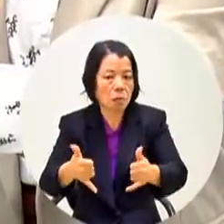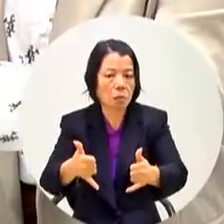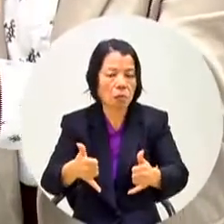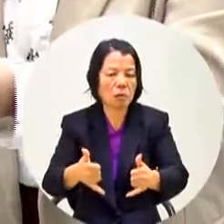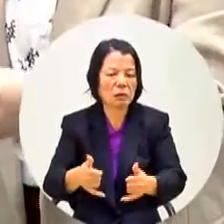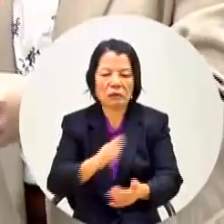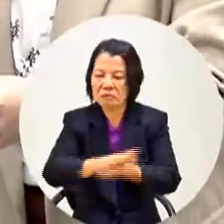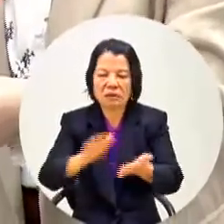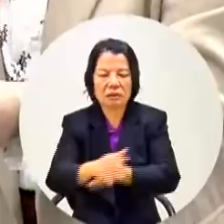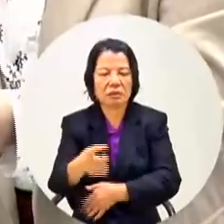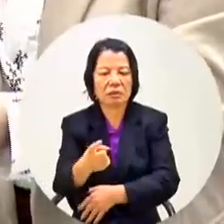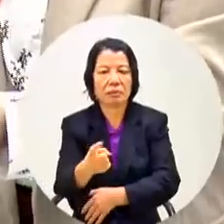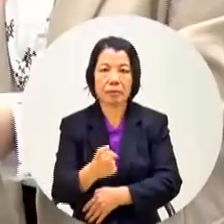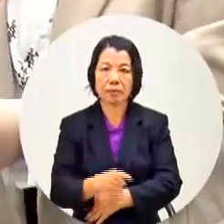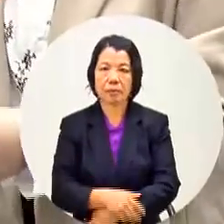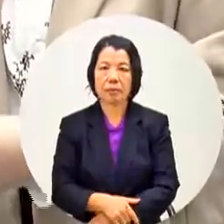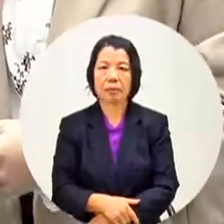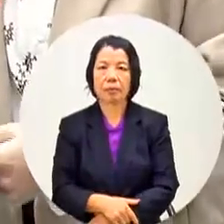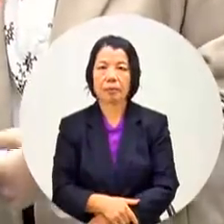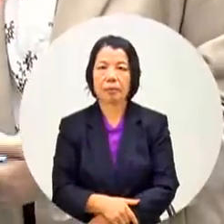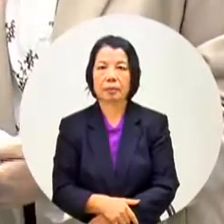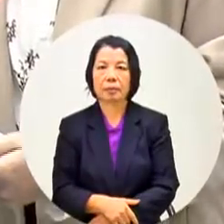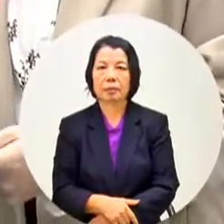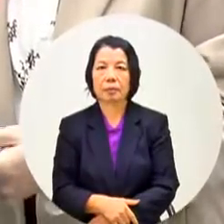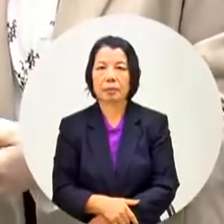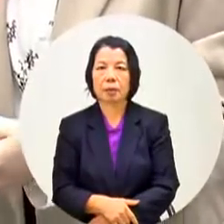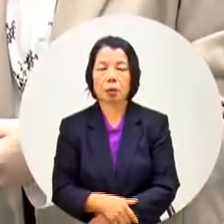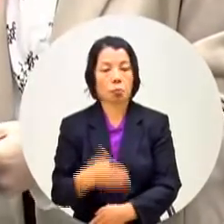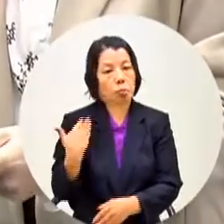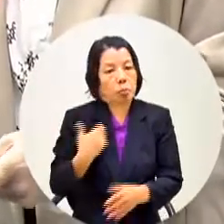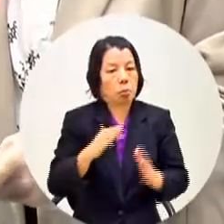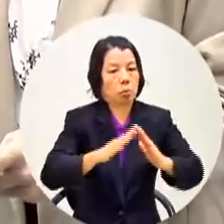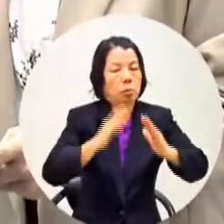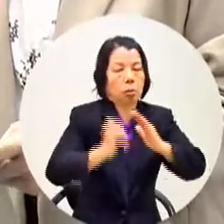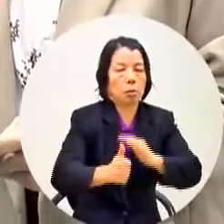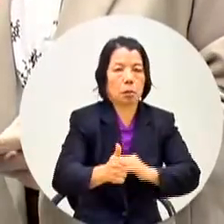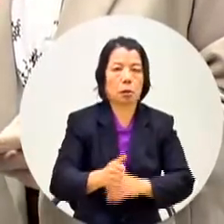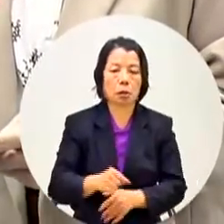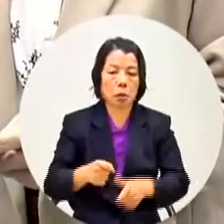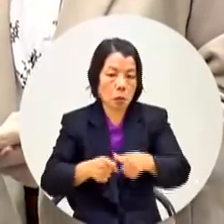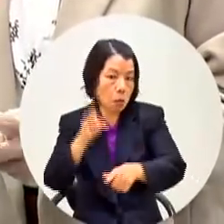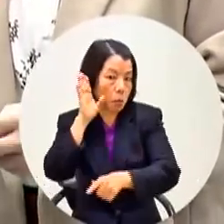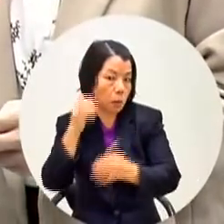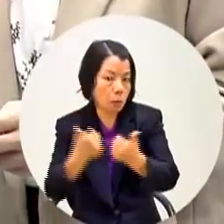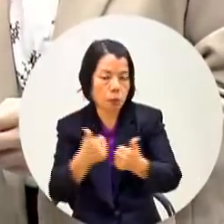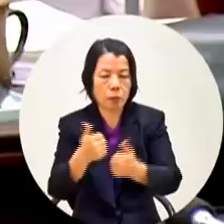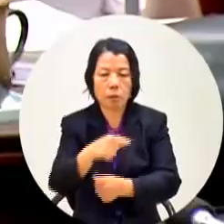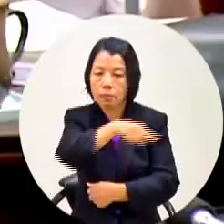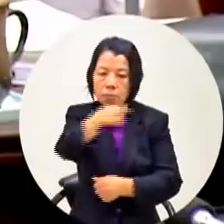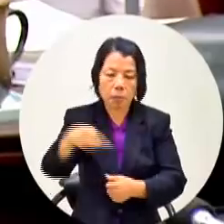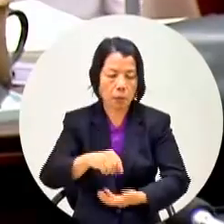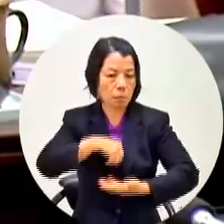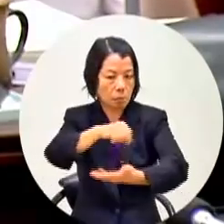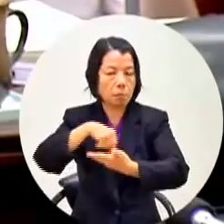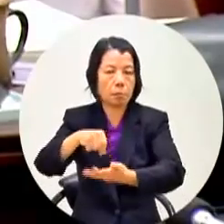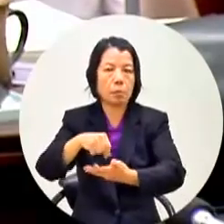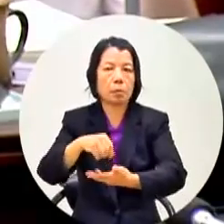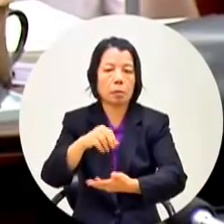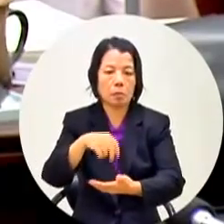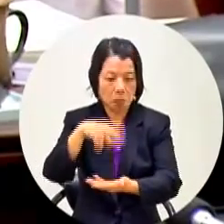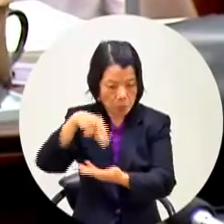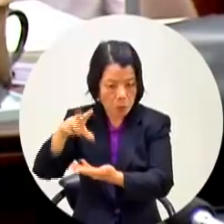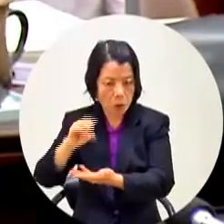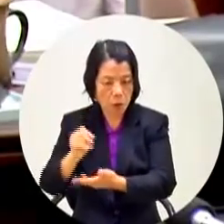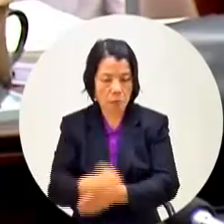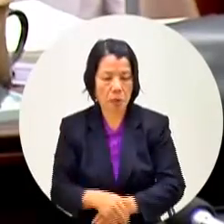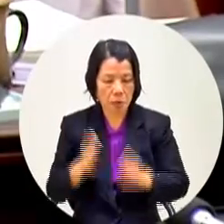前因为不知道市长有没有看过这次公听会大家提供的意见了，包括正反两方，那想问一下市